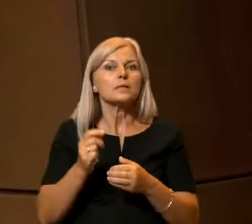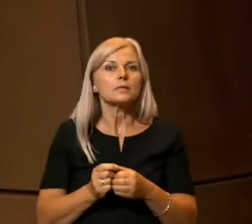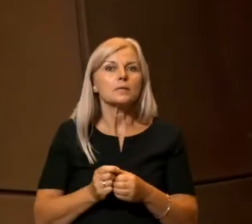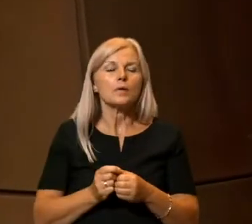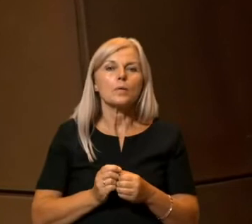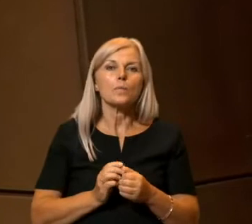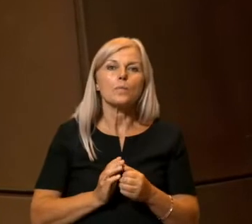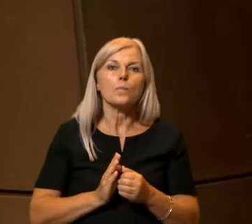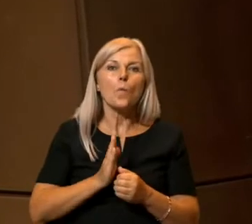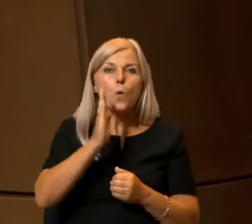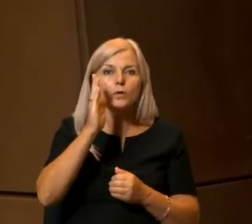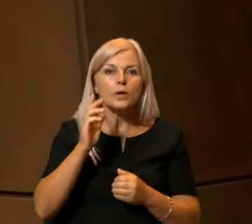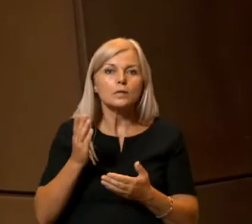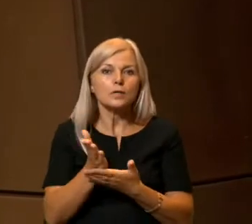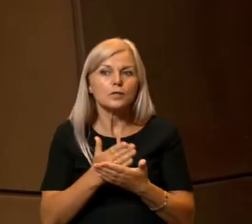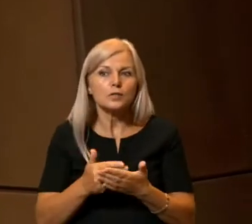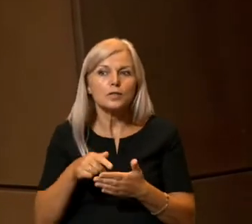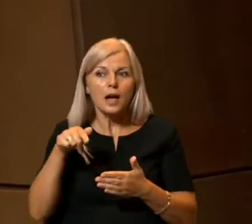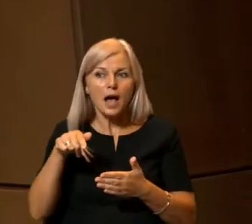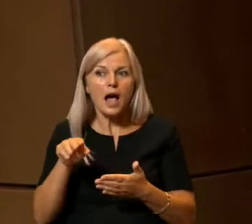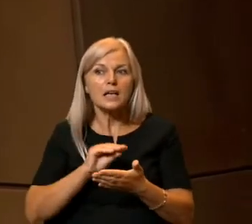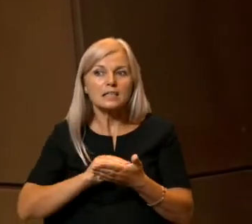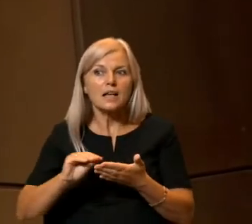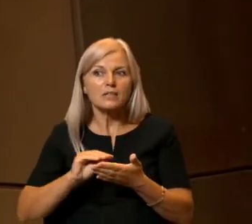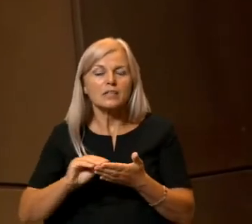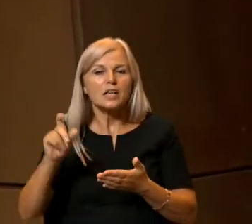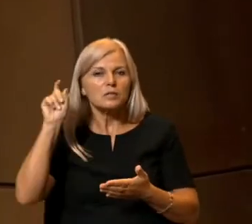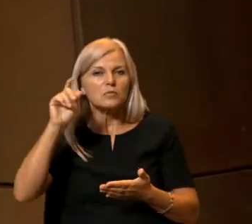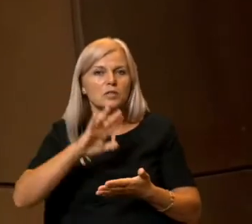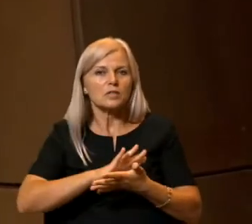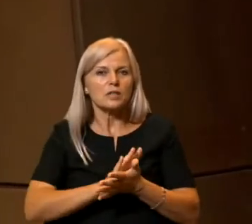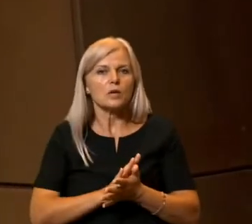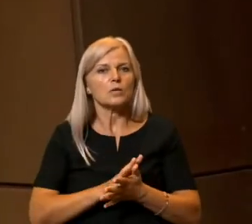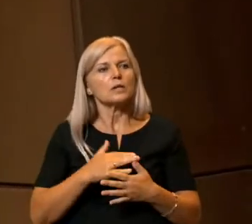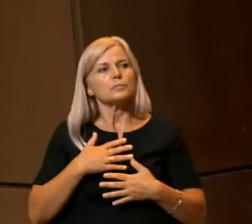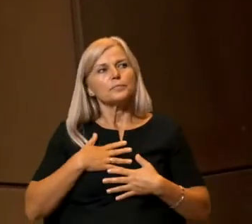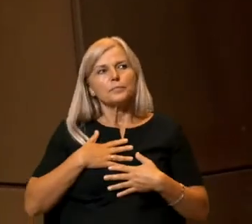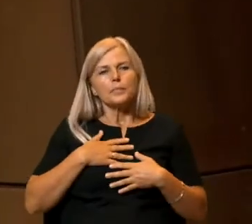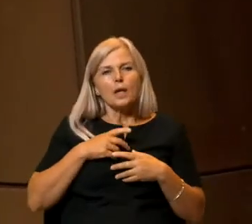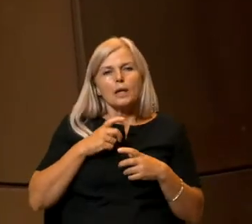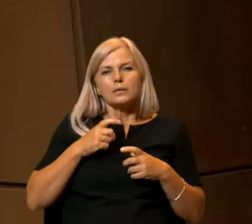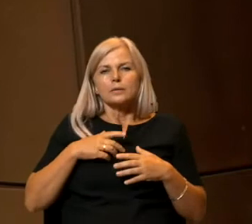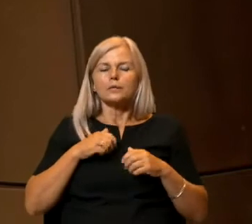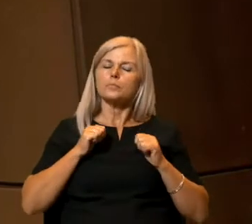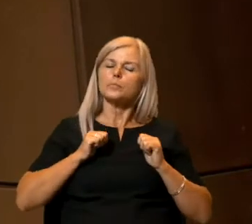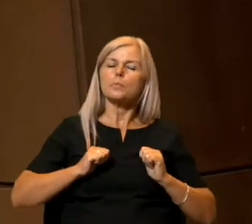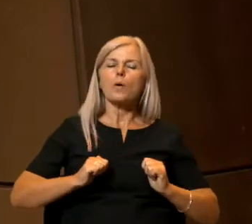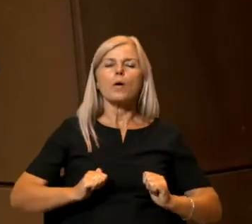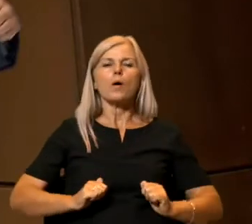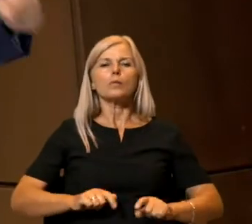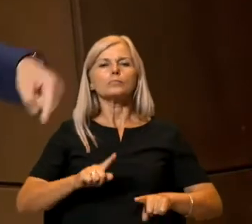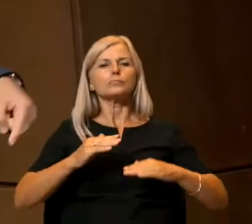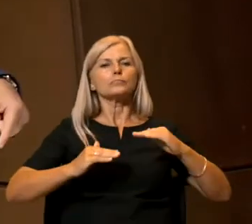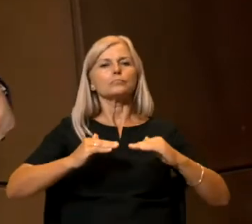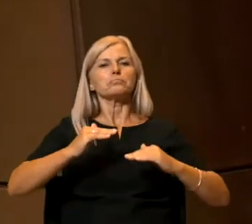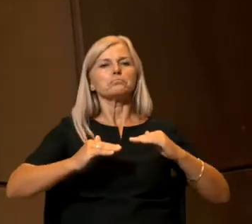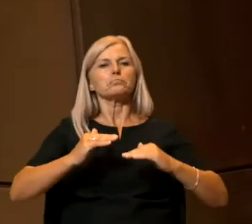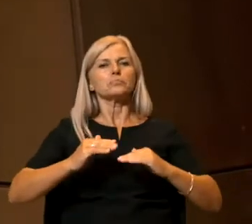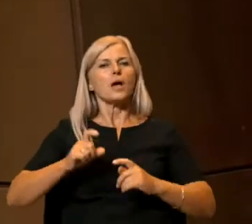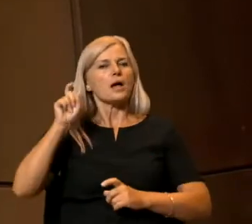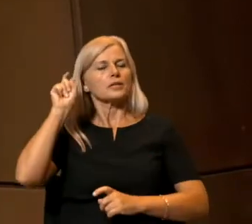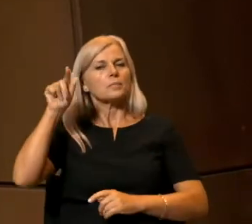północno-niemieckiej kultury, a w autostereotypie Niemców to tacy chłodni Niemcy, a teraz będzie Niemiec z południa,